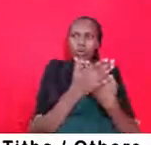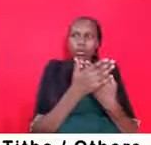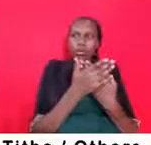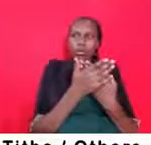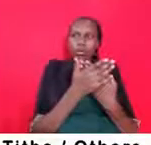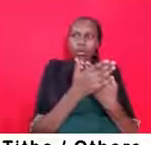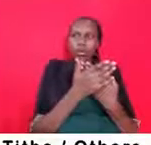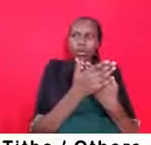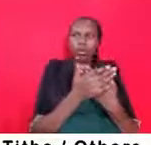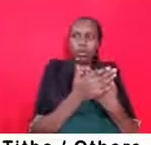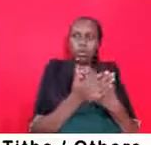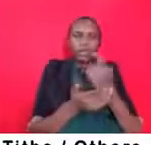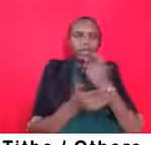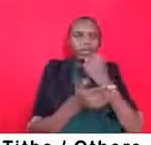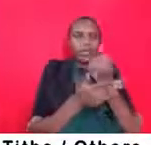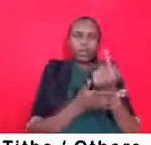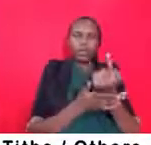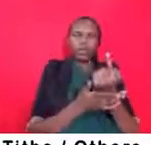akaruka